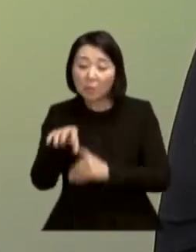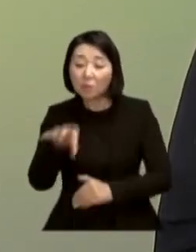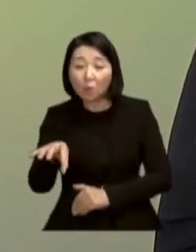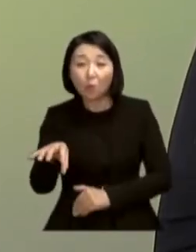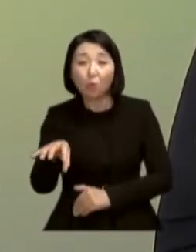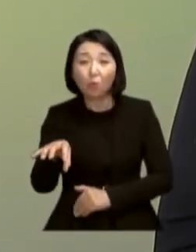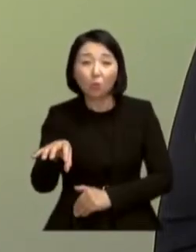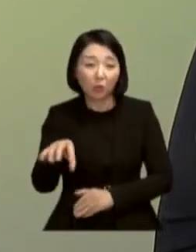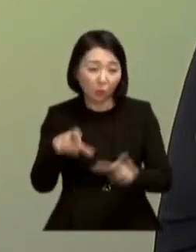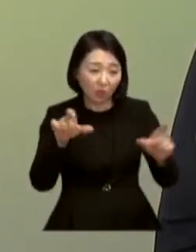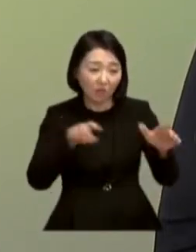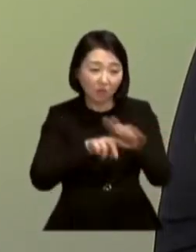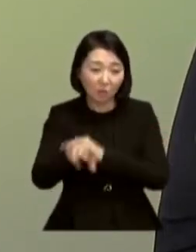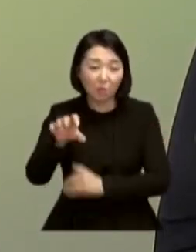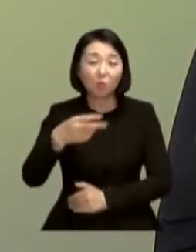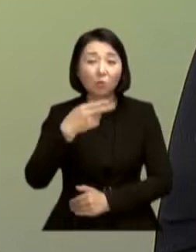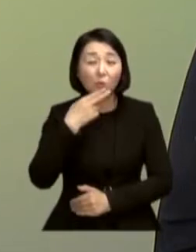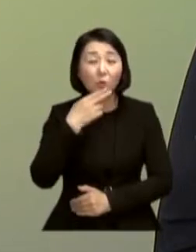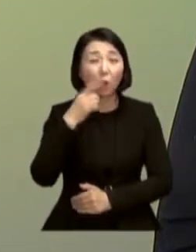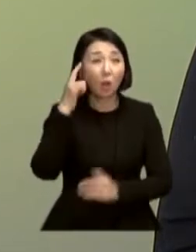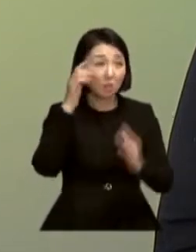무너지고 우리 성도들뿐만 아니라 그